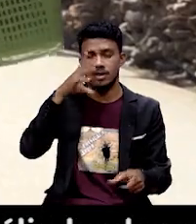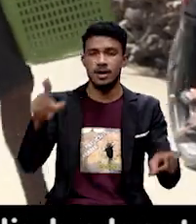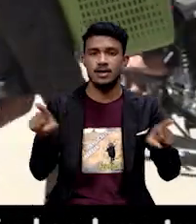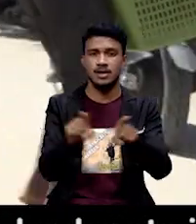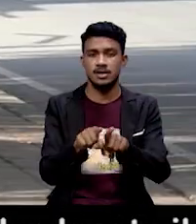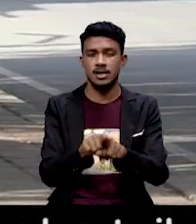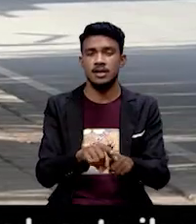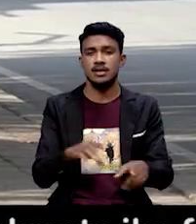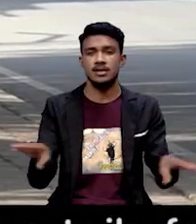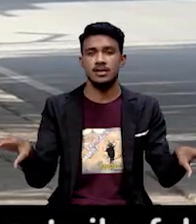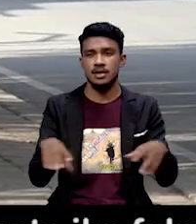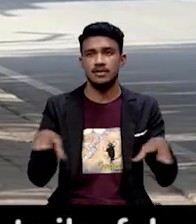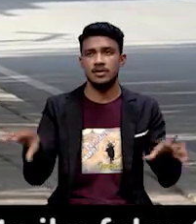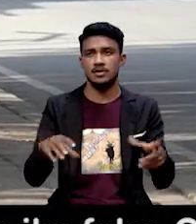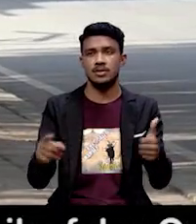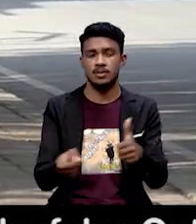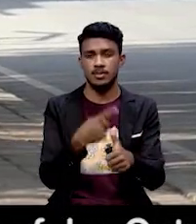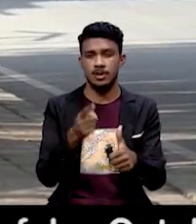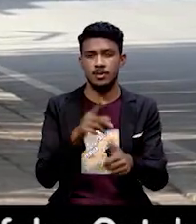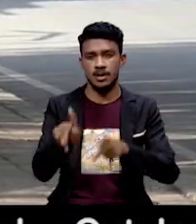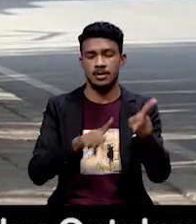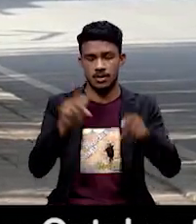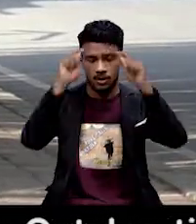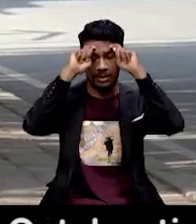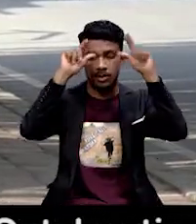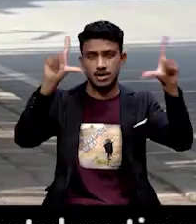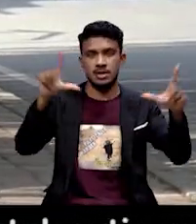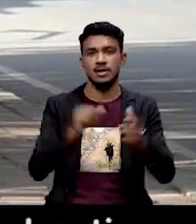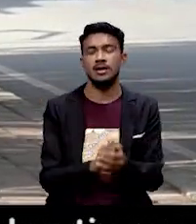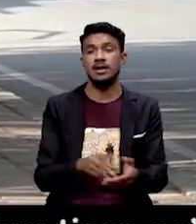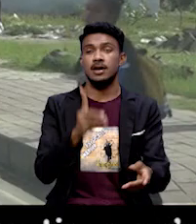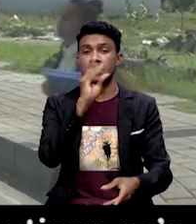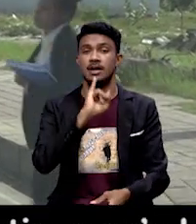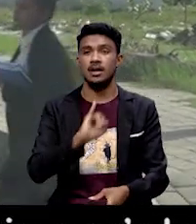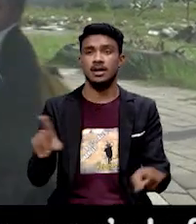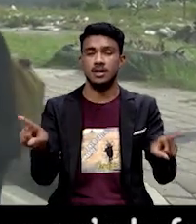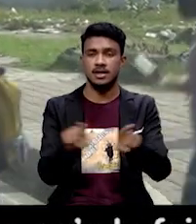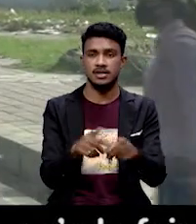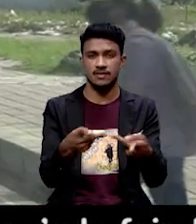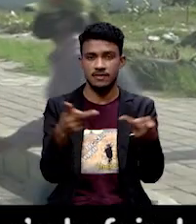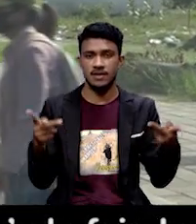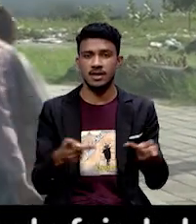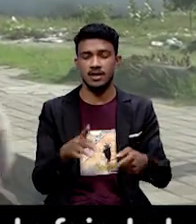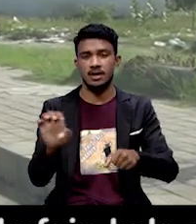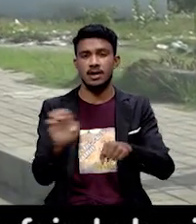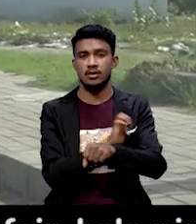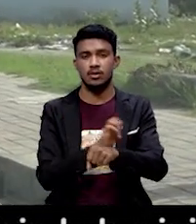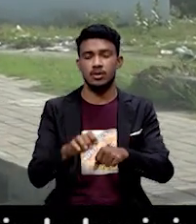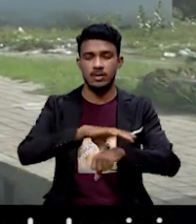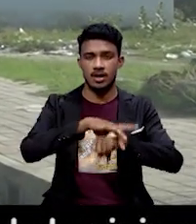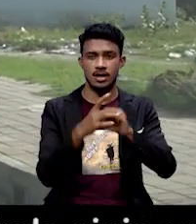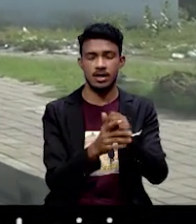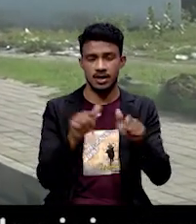meios subsistência primária ba povo Timor-Leste. Dili hanesan centro ba economia raidane, halo